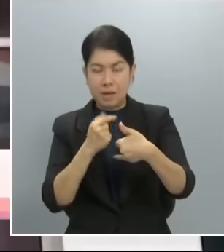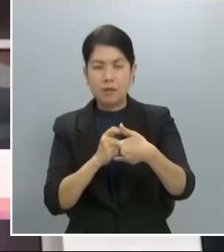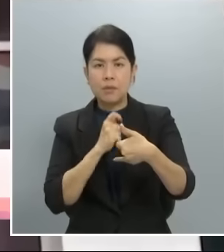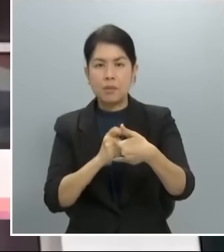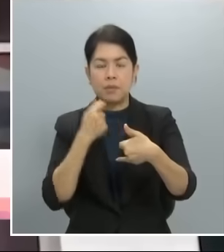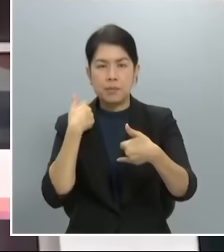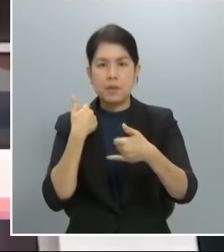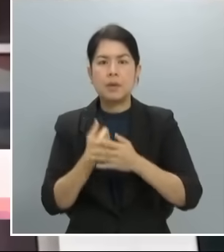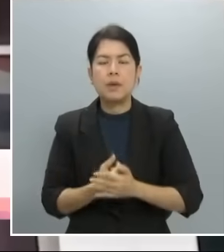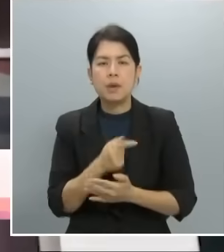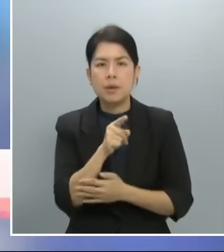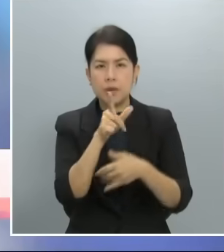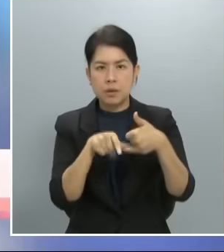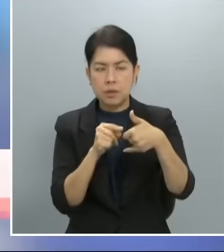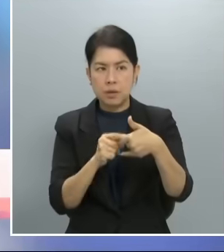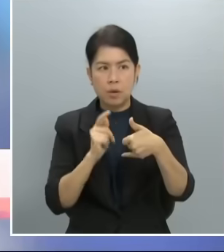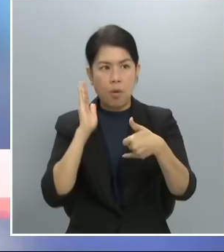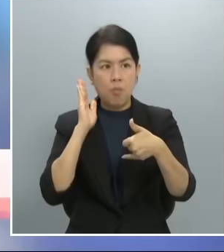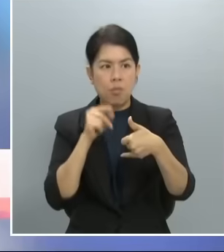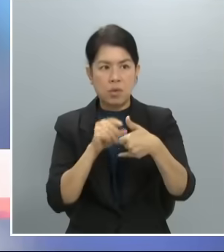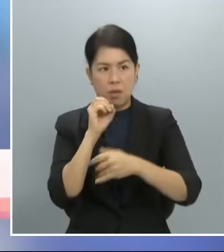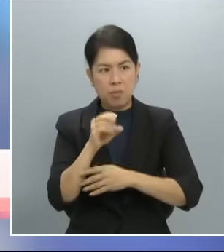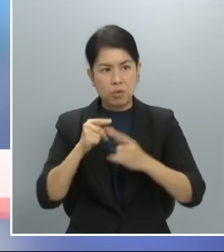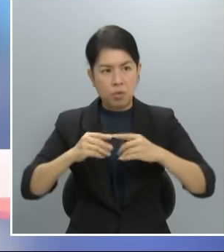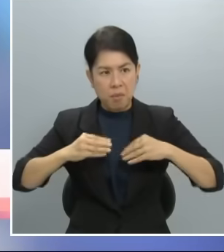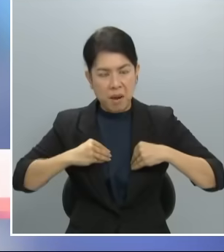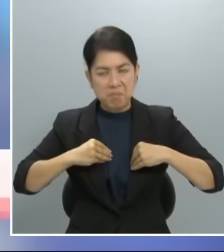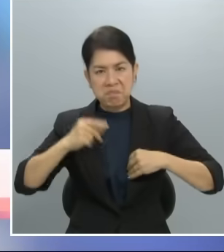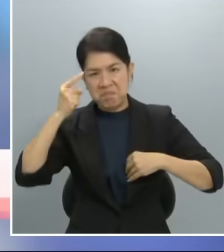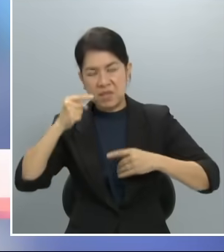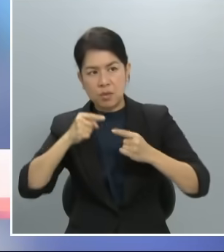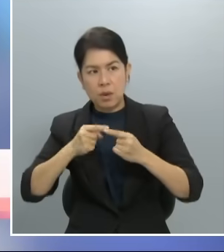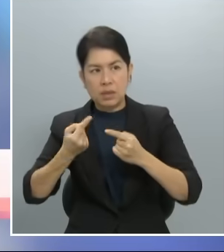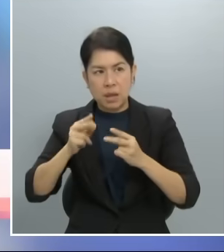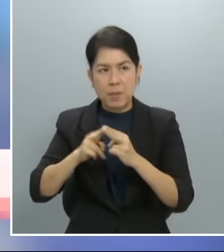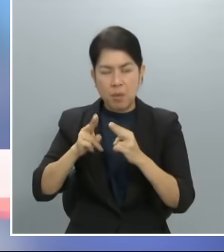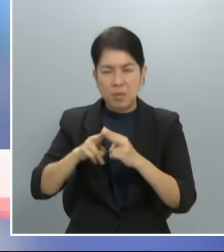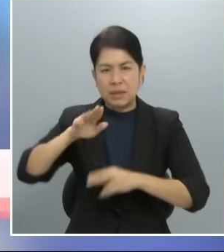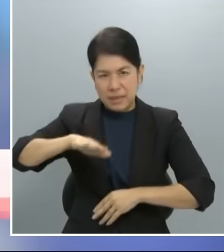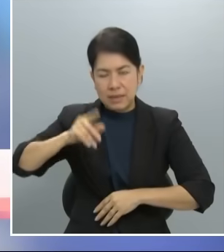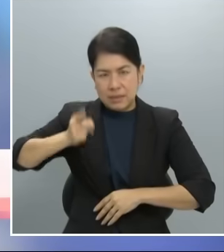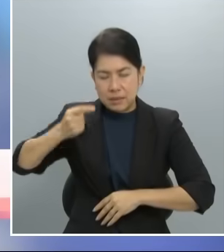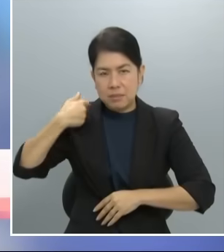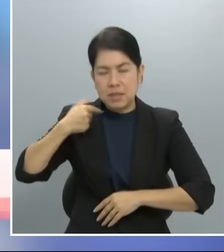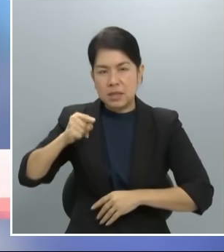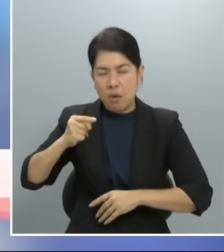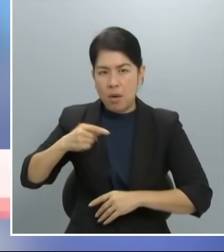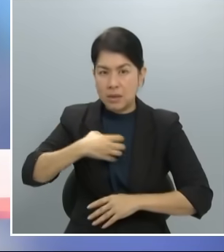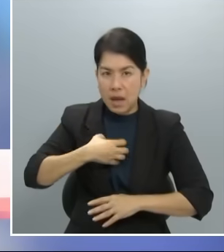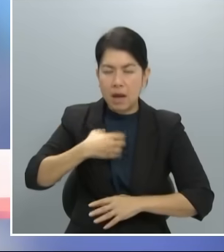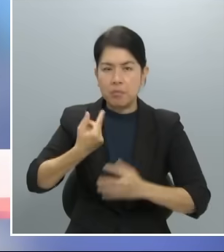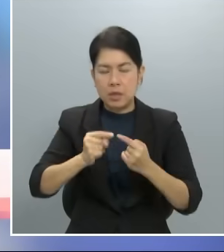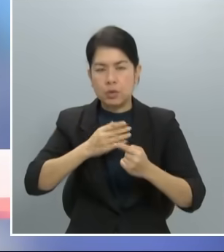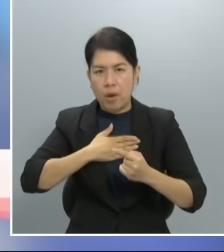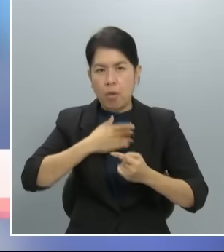นะครับสารภาพนะครับบอกว่าตั้งใจก่อเหตุล่วงละเมิดทางเพศเด็กหญิงจริงๆนะครับแล้วตัวเขาเองเนี่ยแหละฮะเป็นคนขุดหลุมดังกล่าว